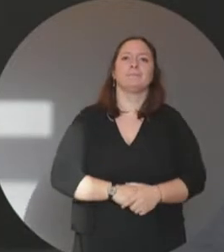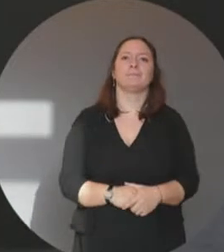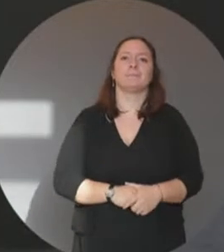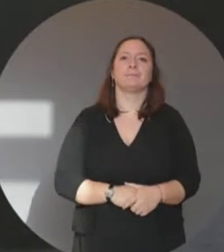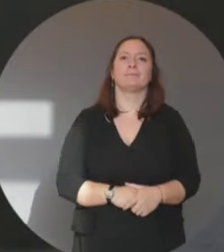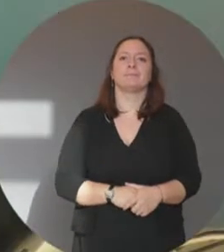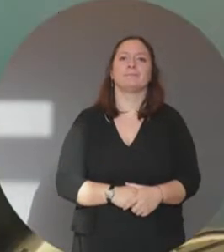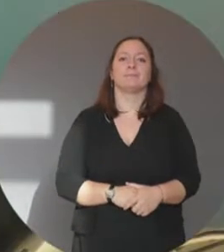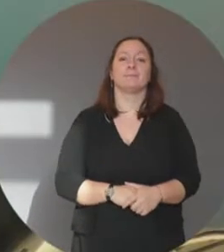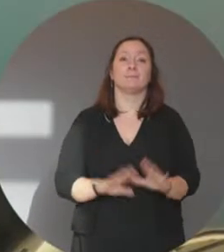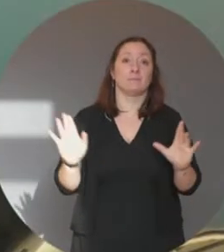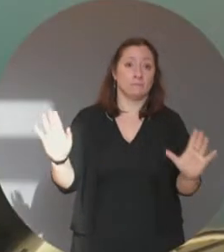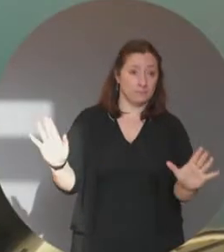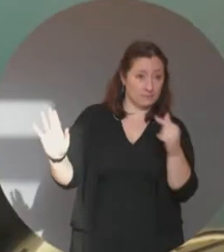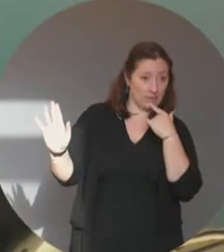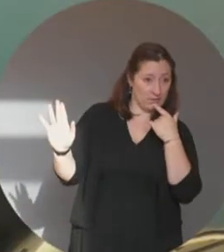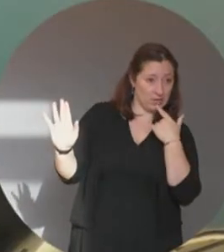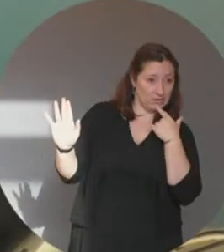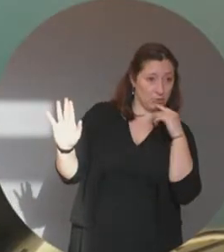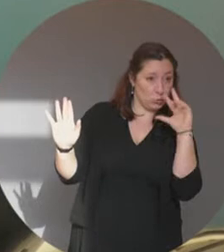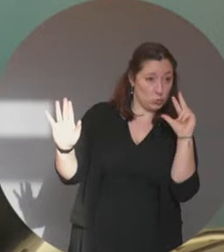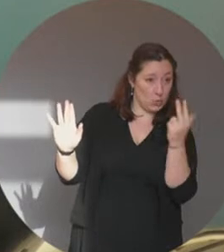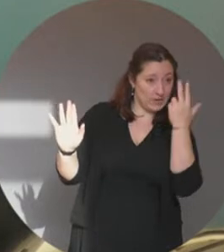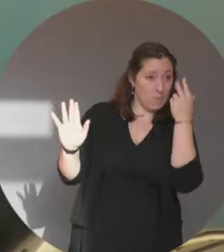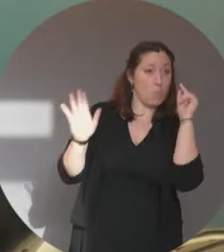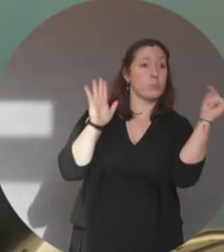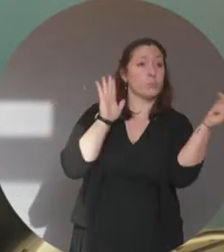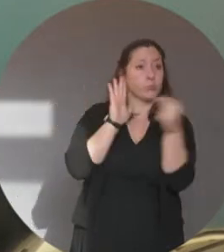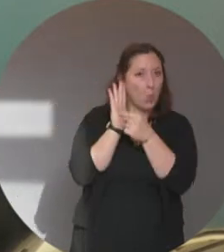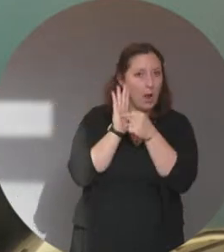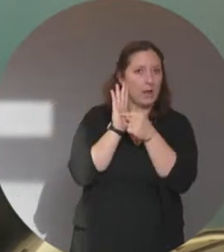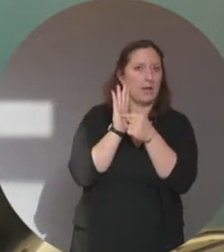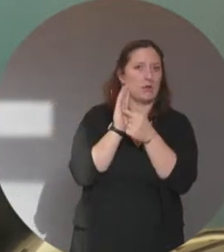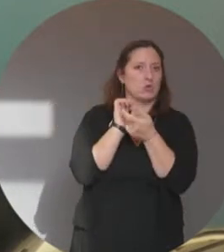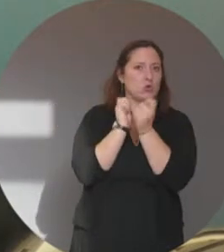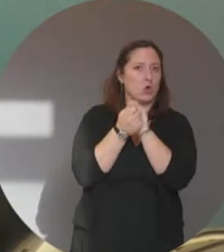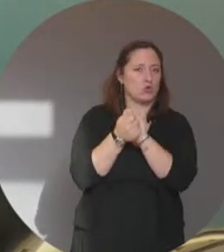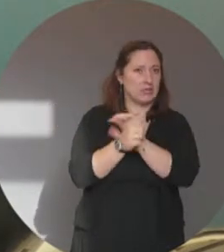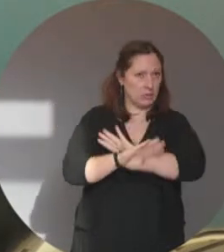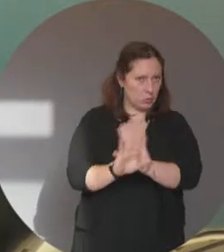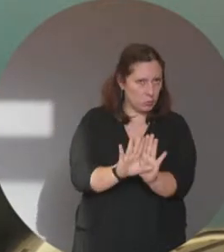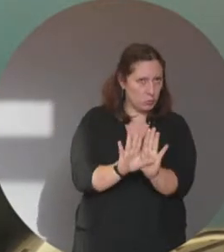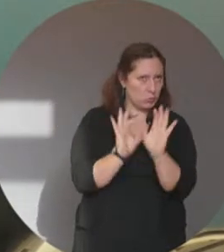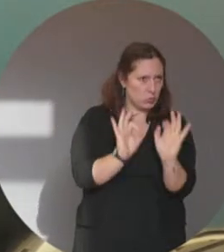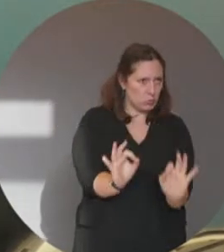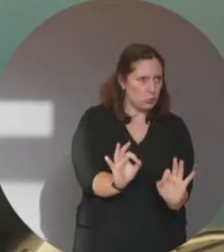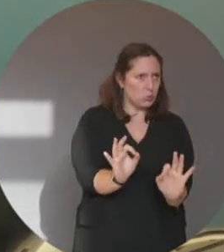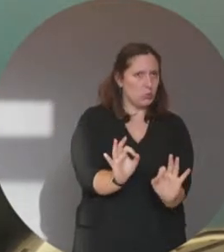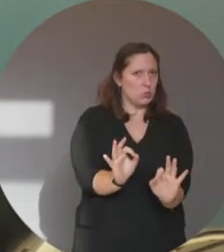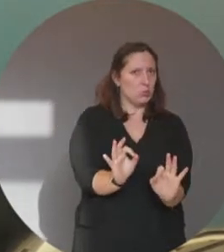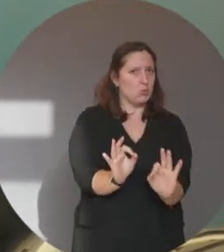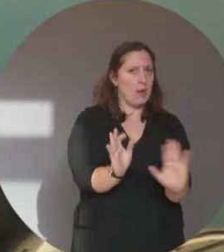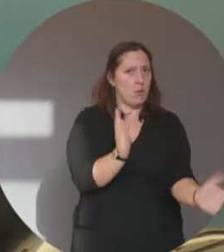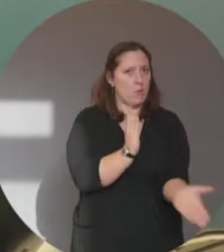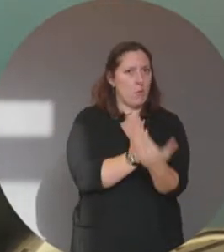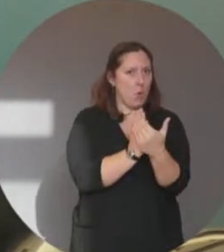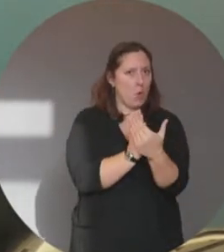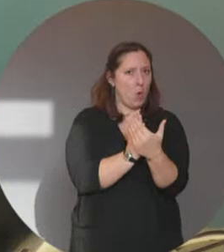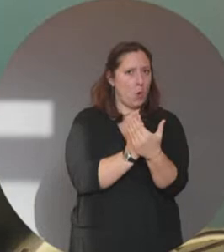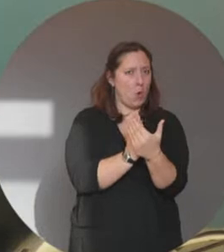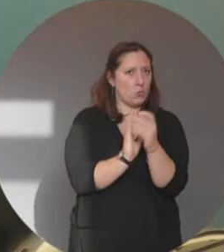on est d'accord c'est bien le troisième point qui fait l'objet d'une modification et d'un amendement